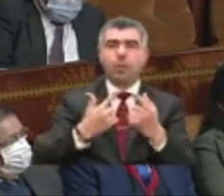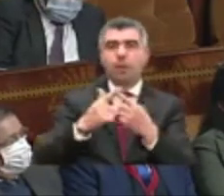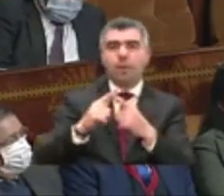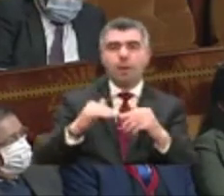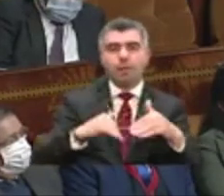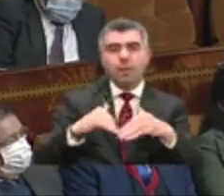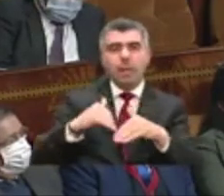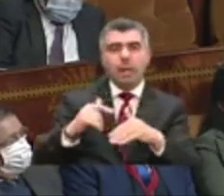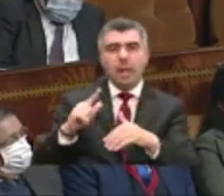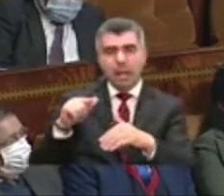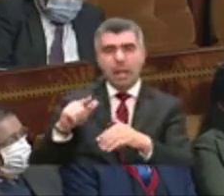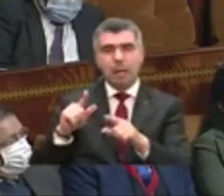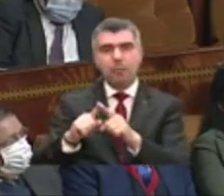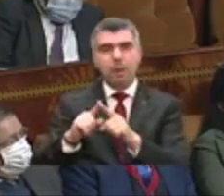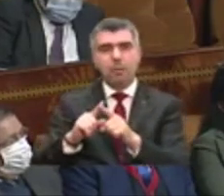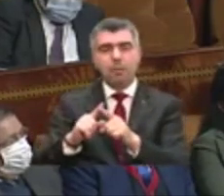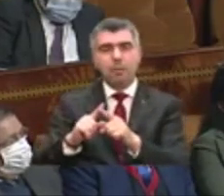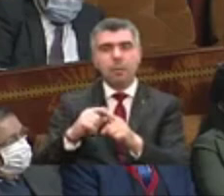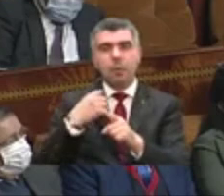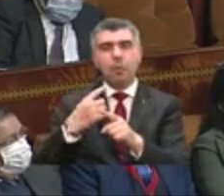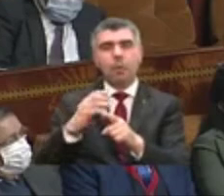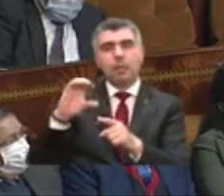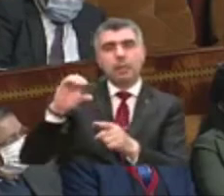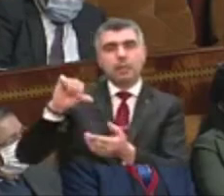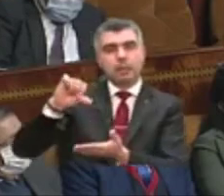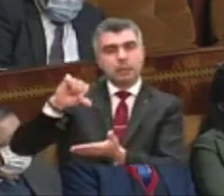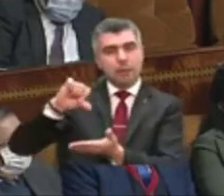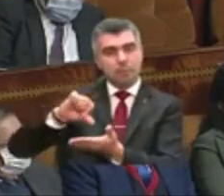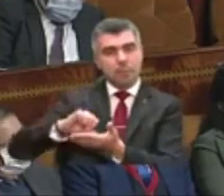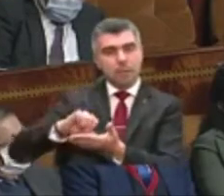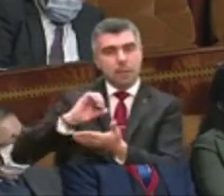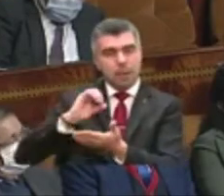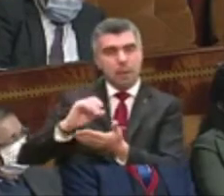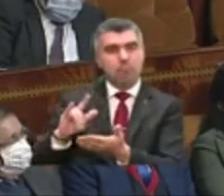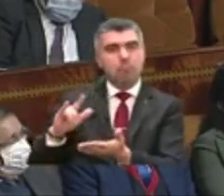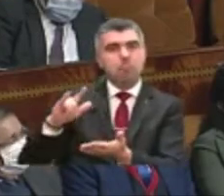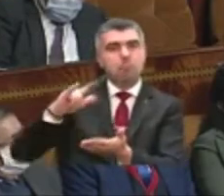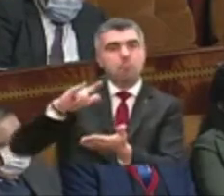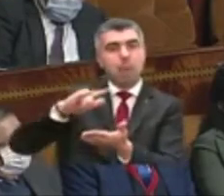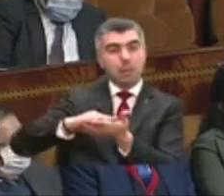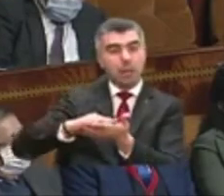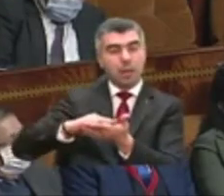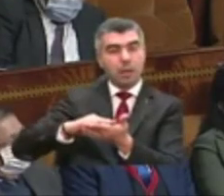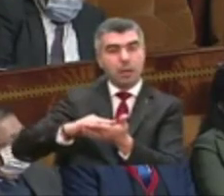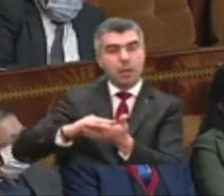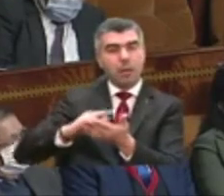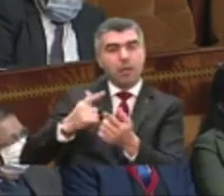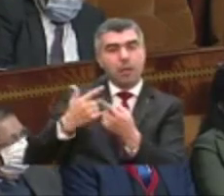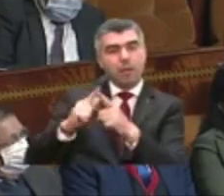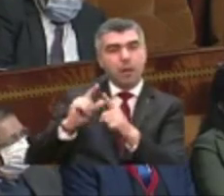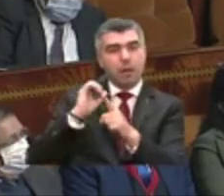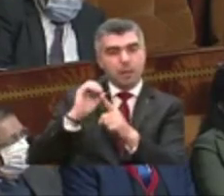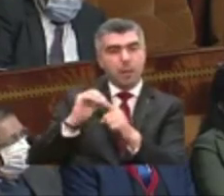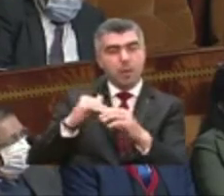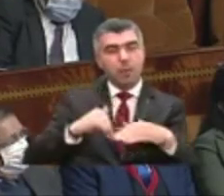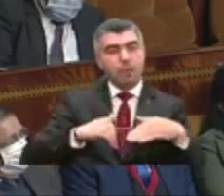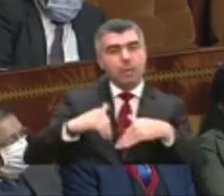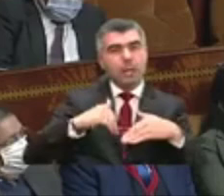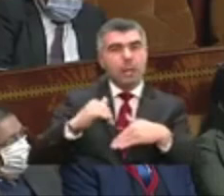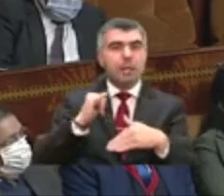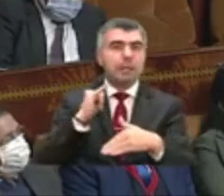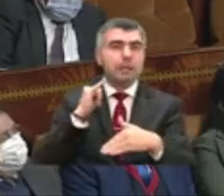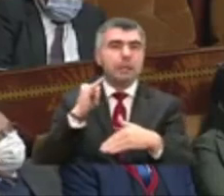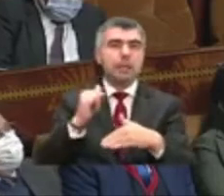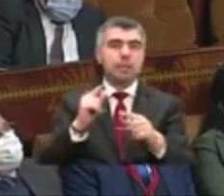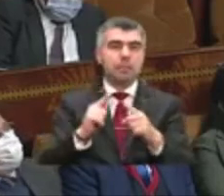الطرق الوطنية مثل التي تربط مدينة الدار البيضاء الكبرى بمطار محمد الخامس عبر مدينة بوسكورة، والتي أصبحت